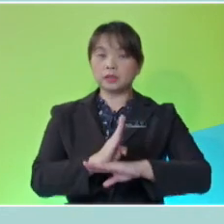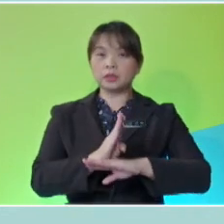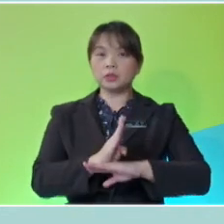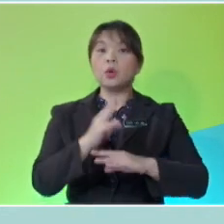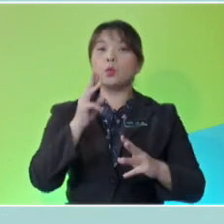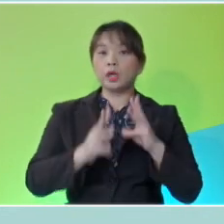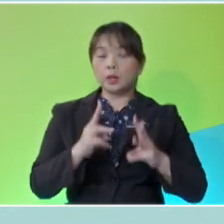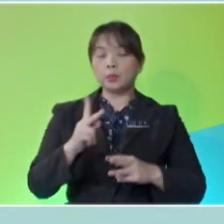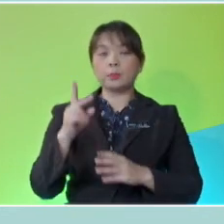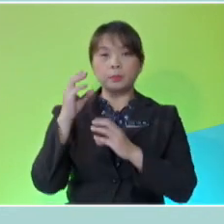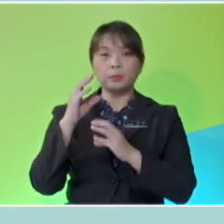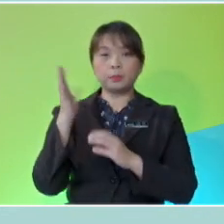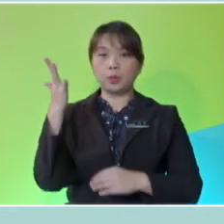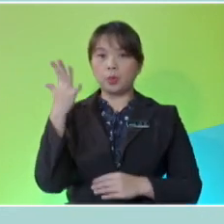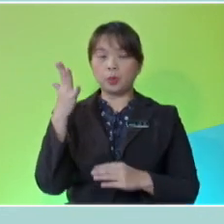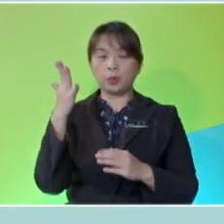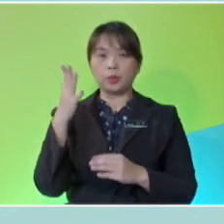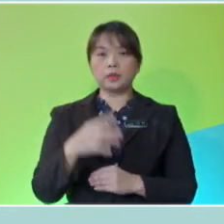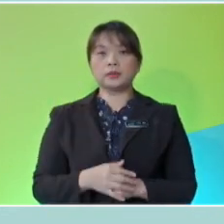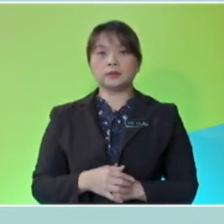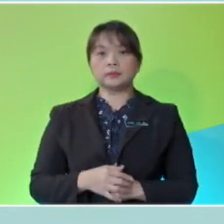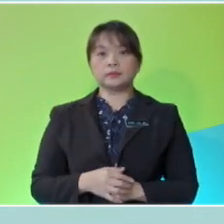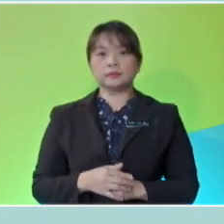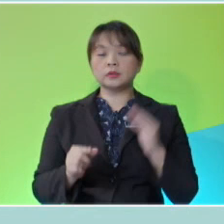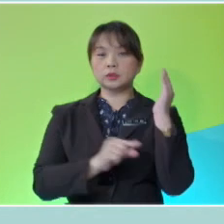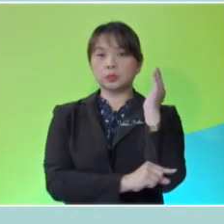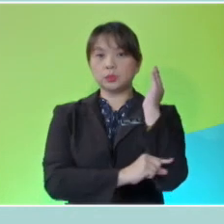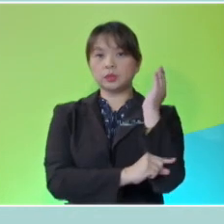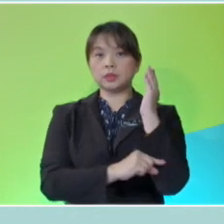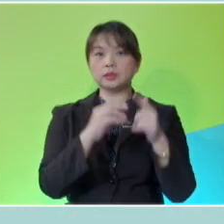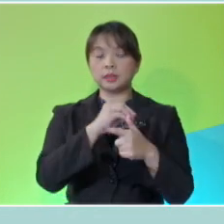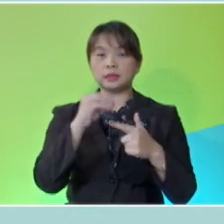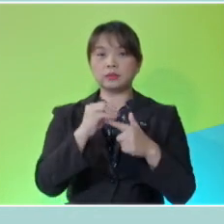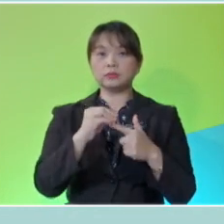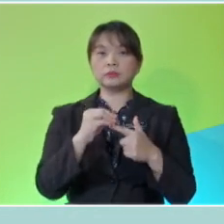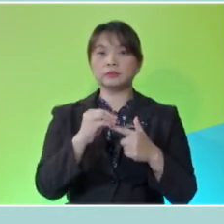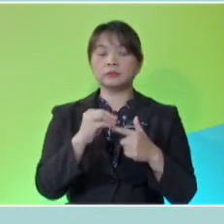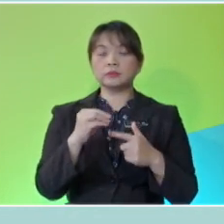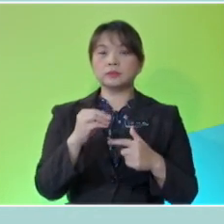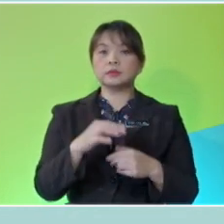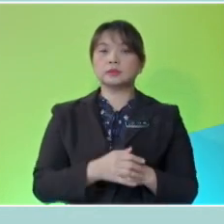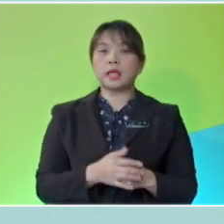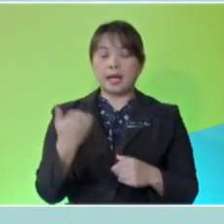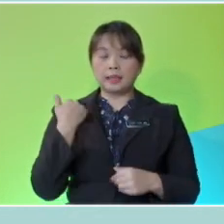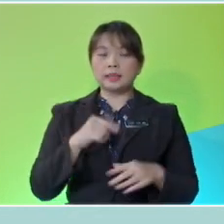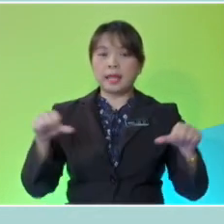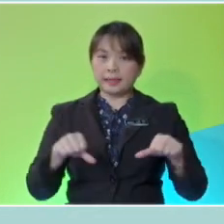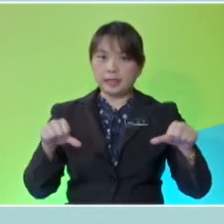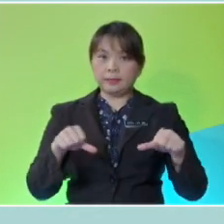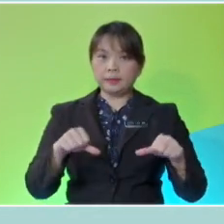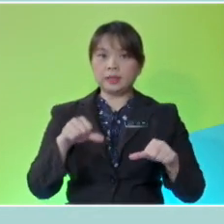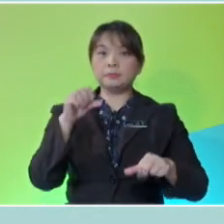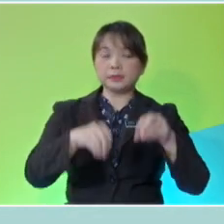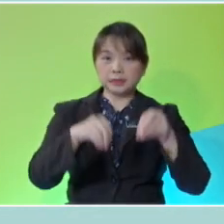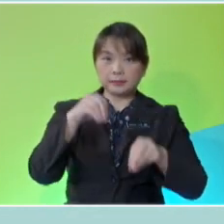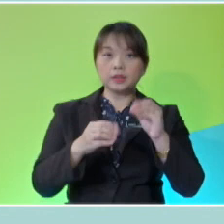sepatunya Ia adalah fisika betul tetapi pokok getah atau begitu kecil ladang getah adalah activity penanaman oleh manusia jadi